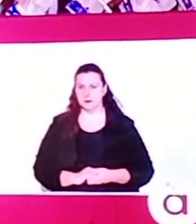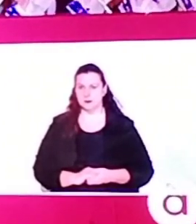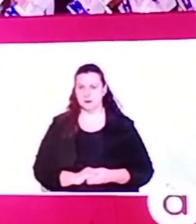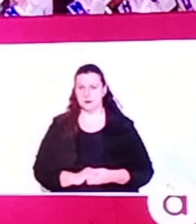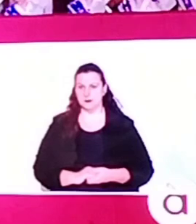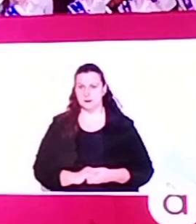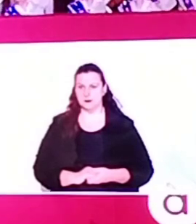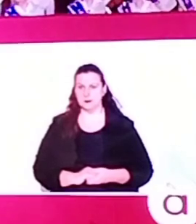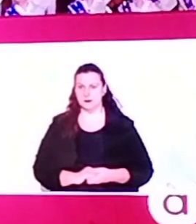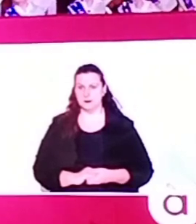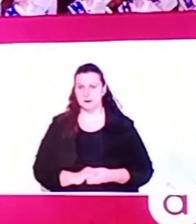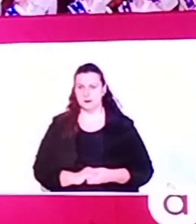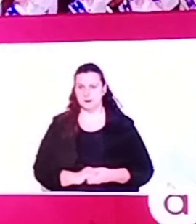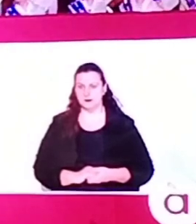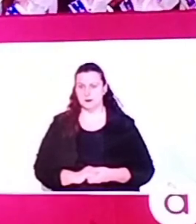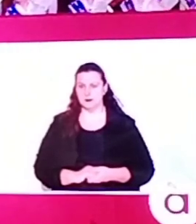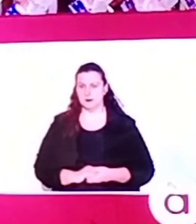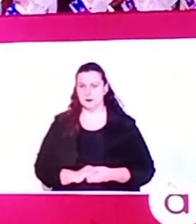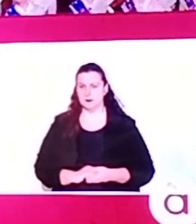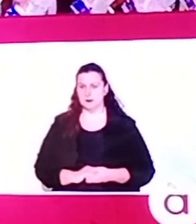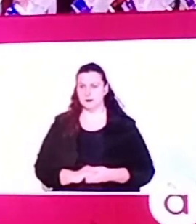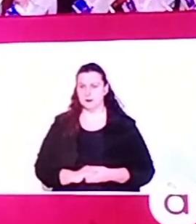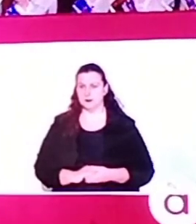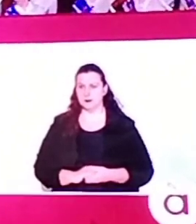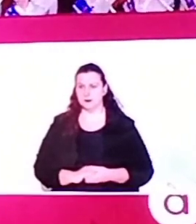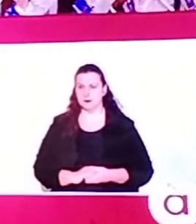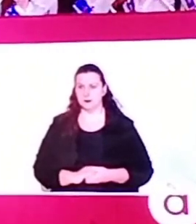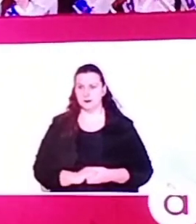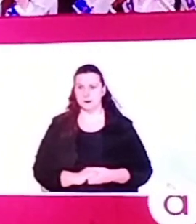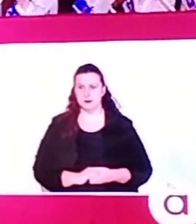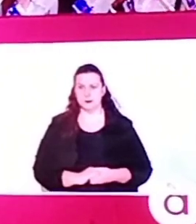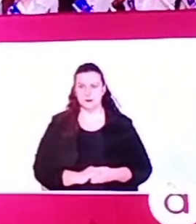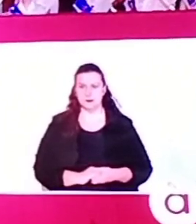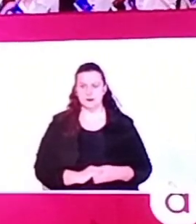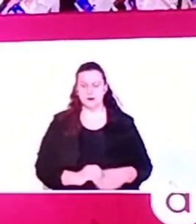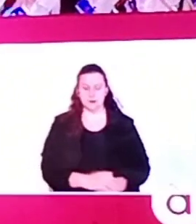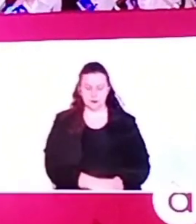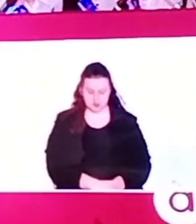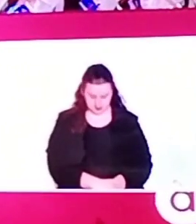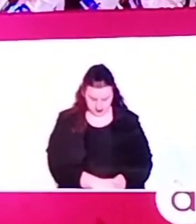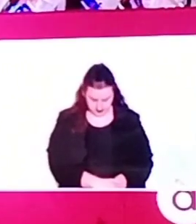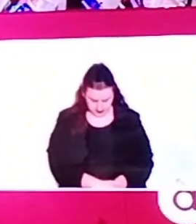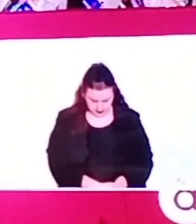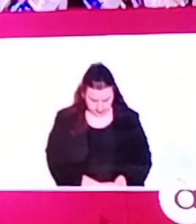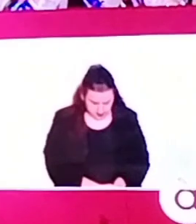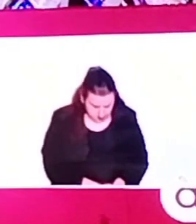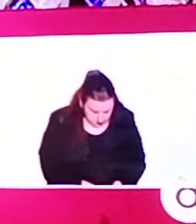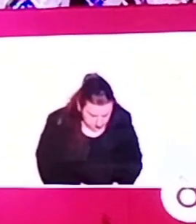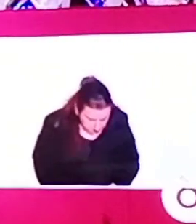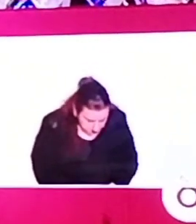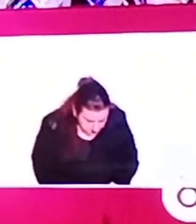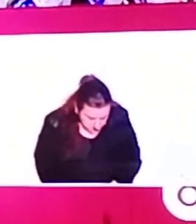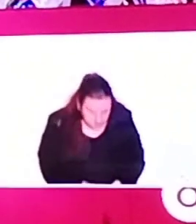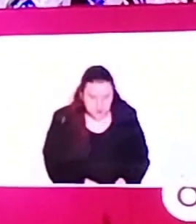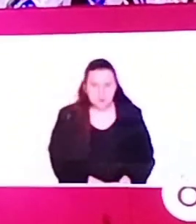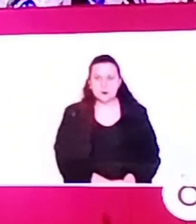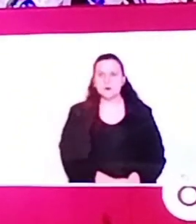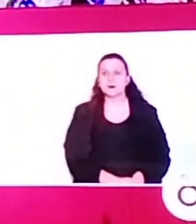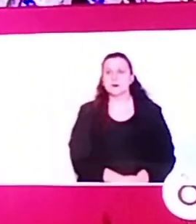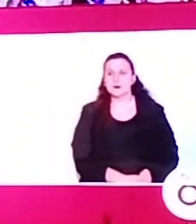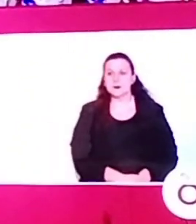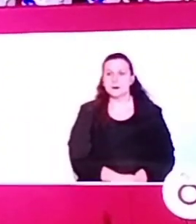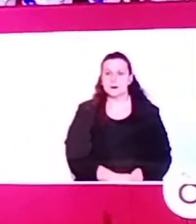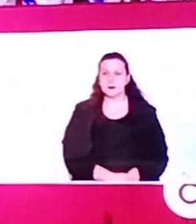en aquests moments, perquè realment no tenim clar sempre què és el que està passant,